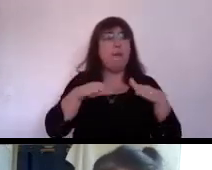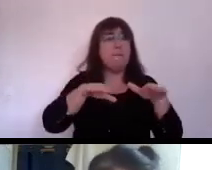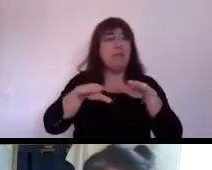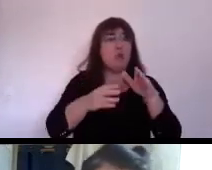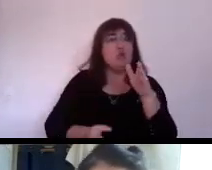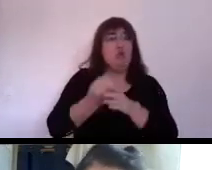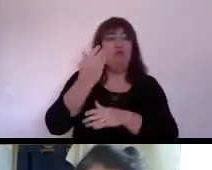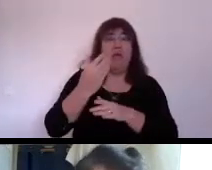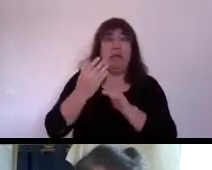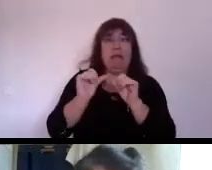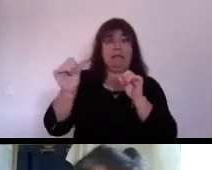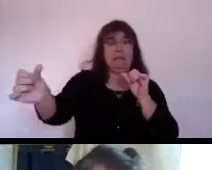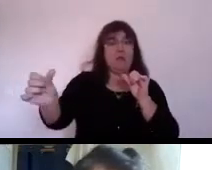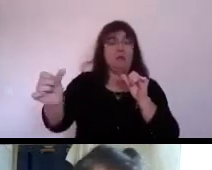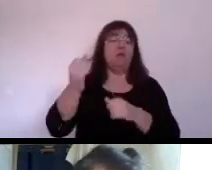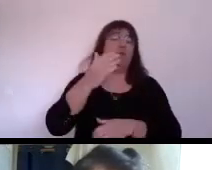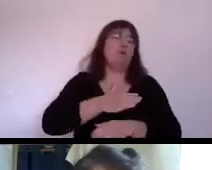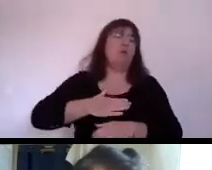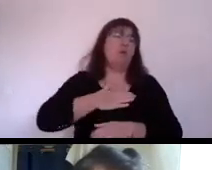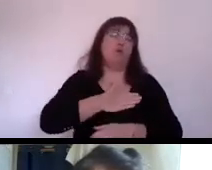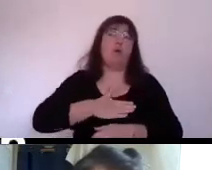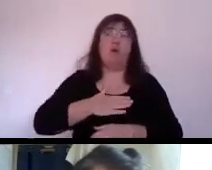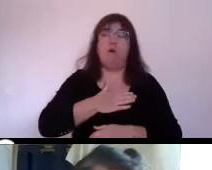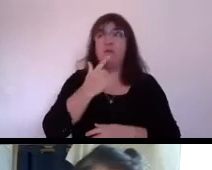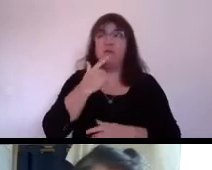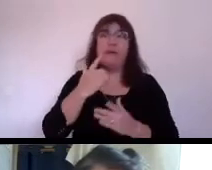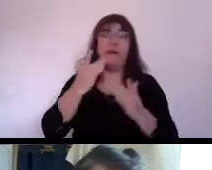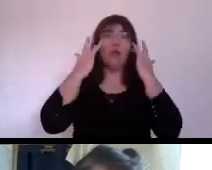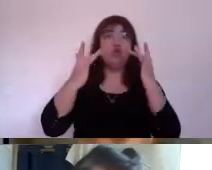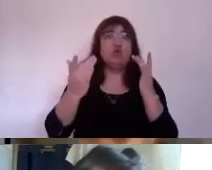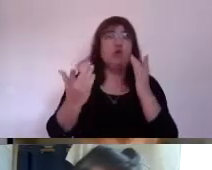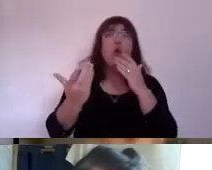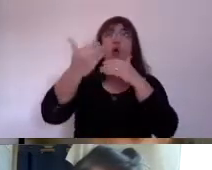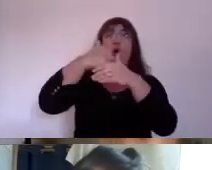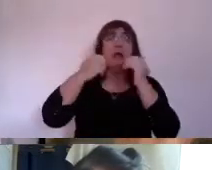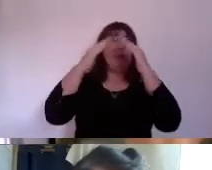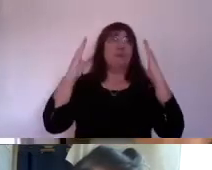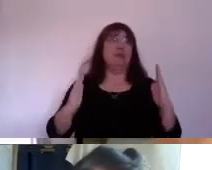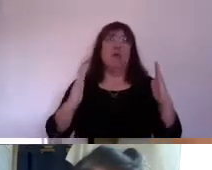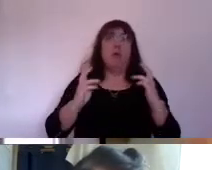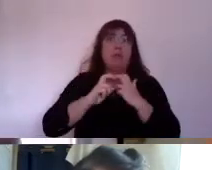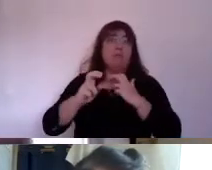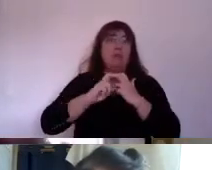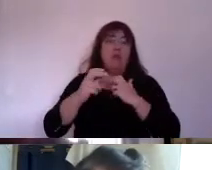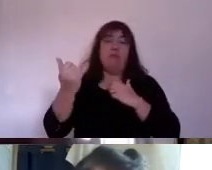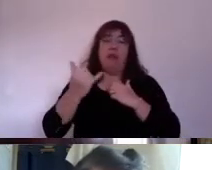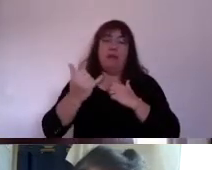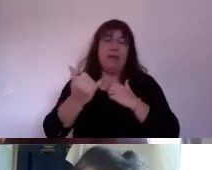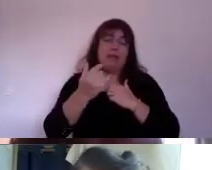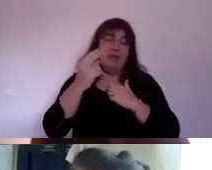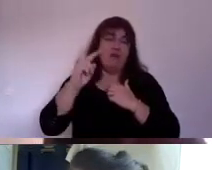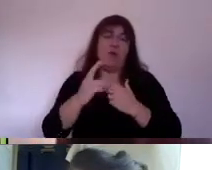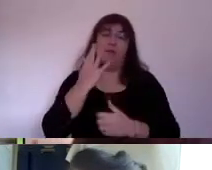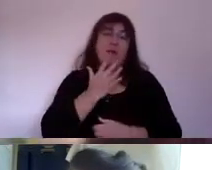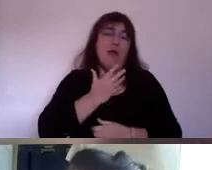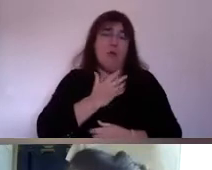que ça... La culture vient à vous sans que vous ayez à vous déplacer, donc c'est quand même assez agréable de